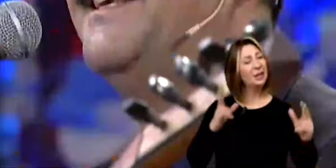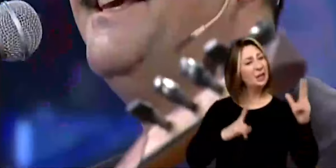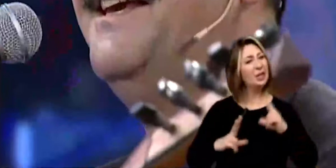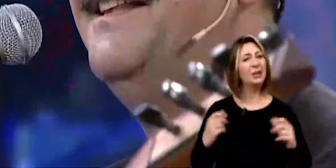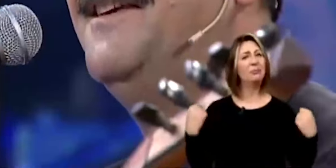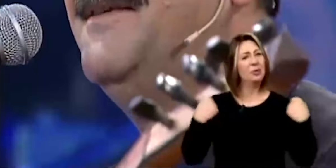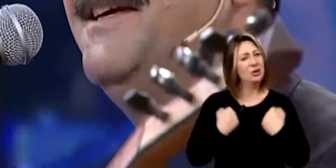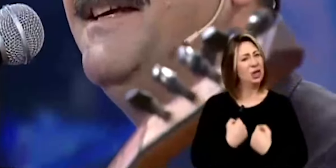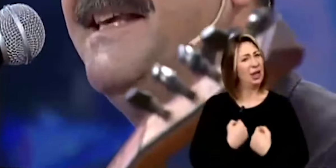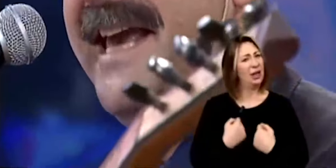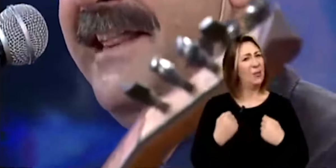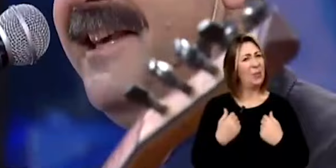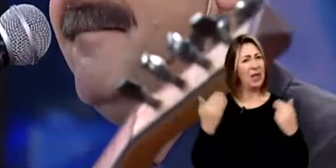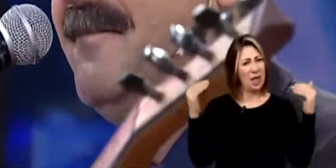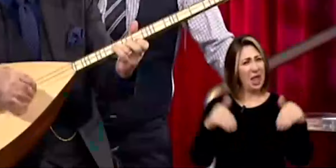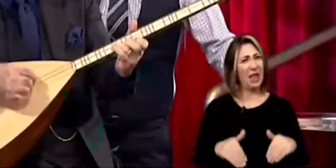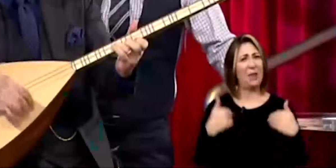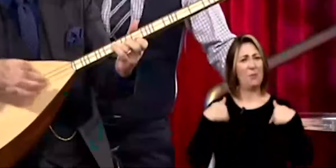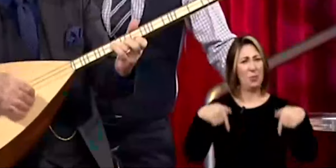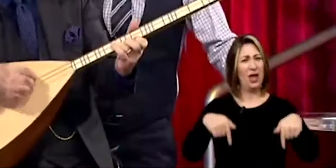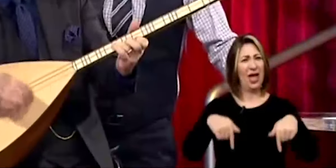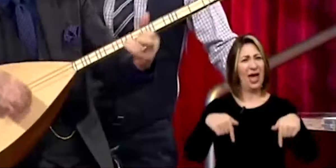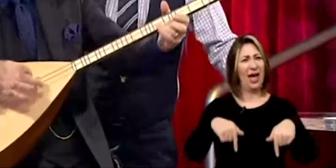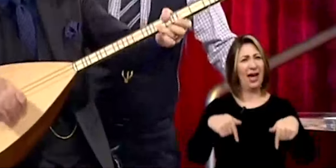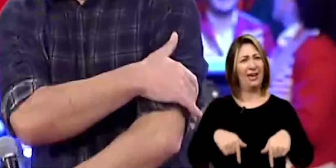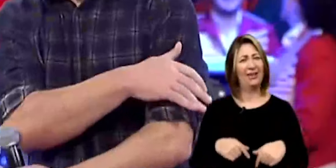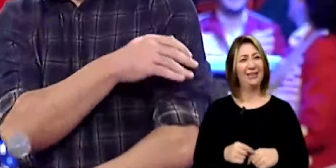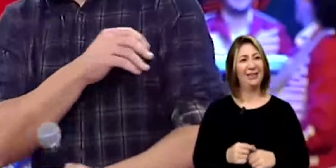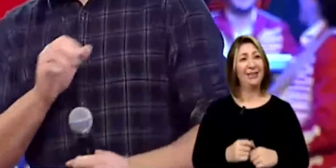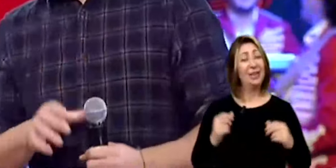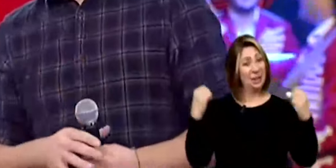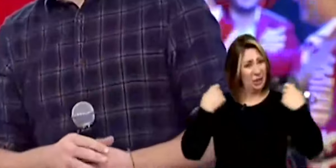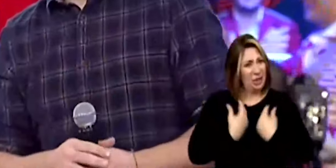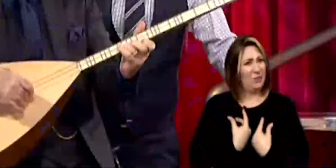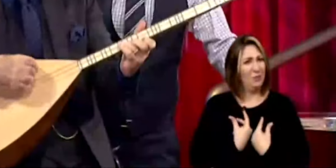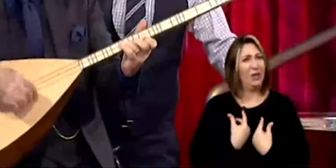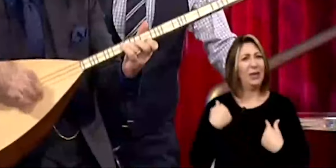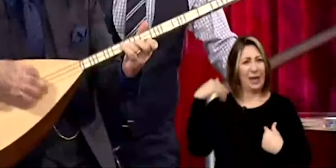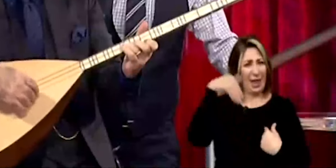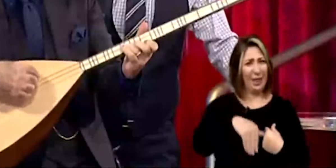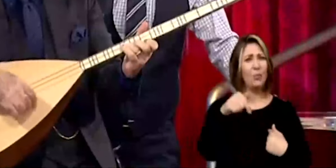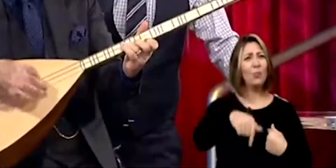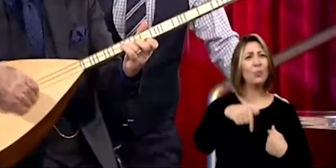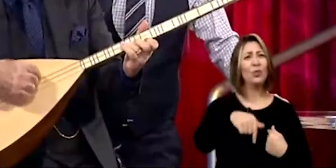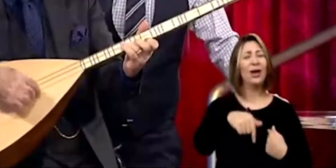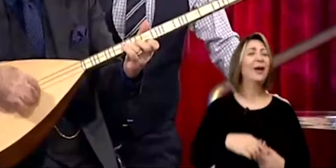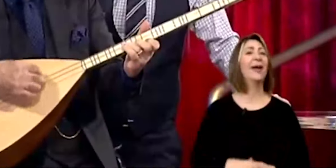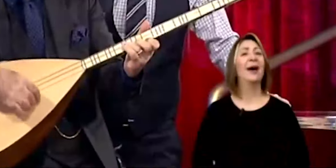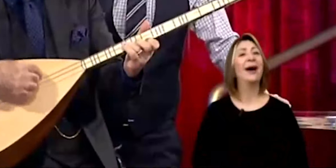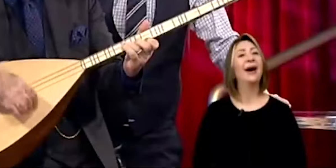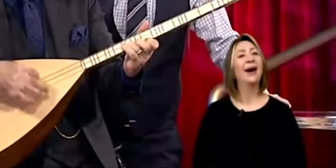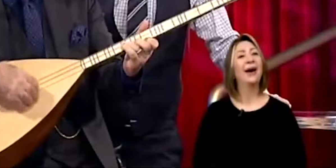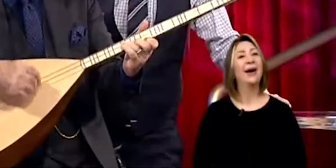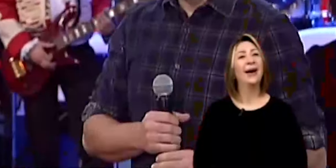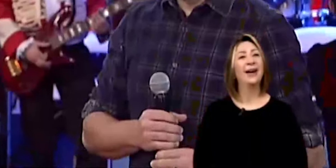Giydim ceketimi geldim buraya. Giydim ceketimi geldim